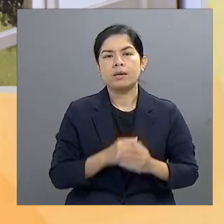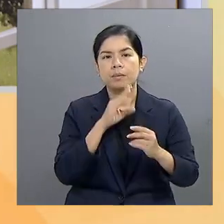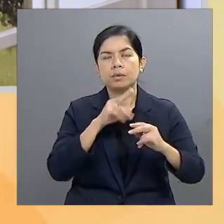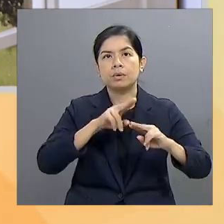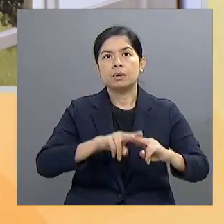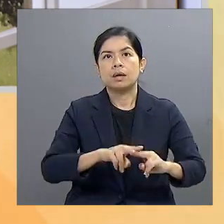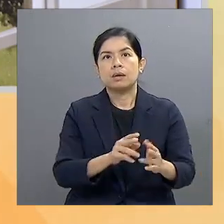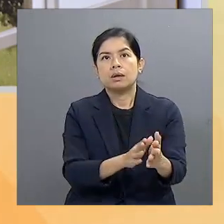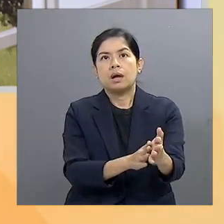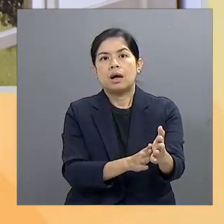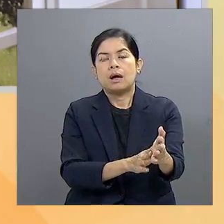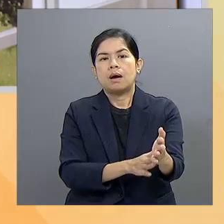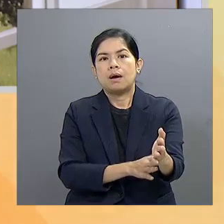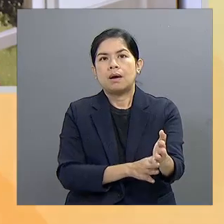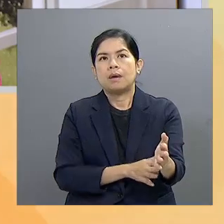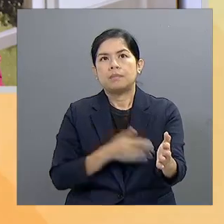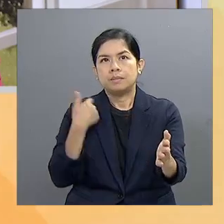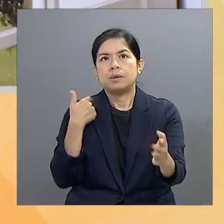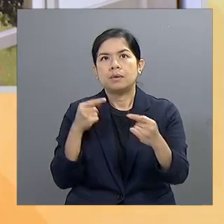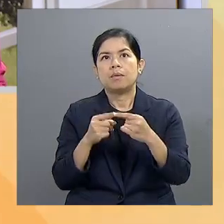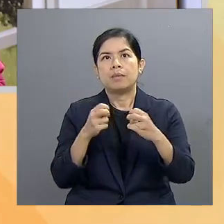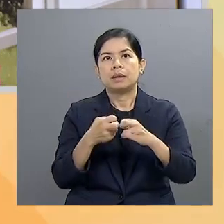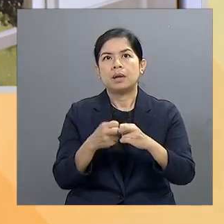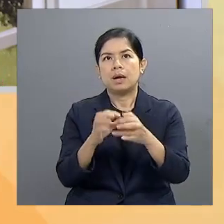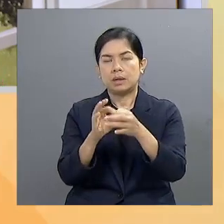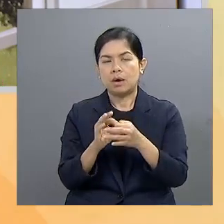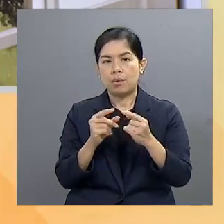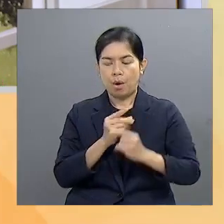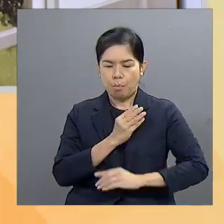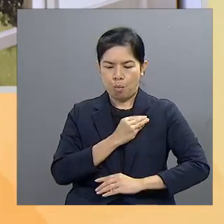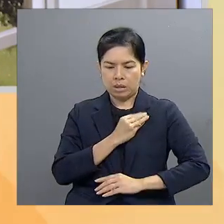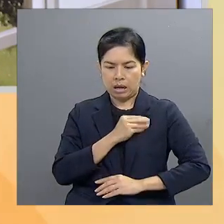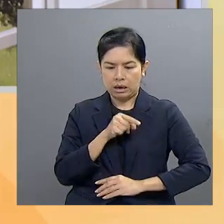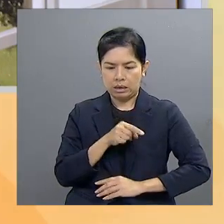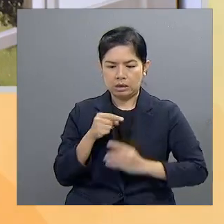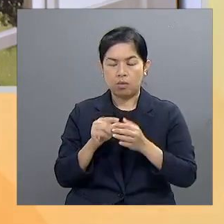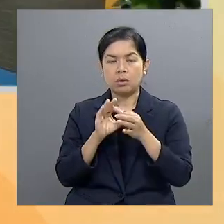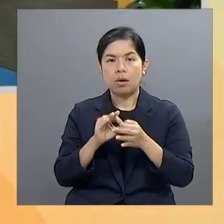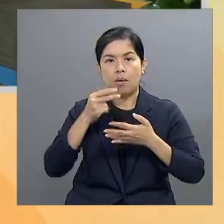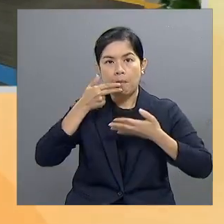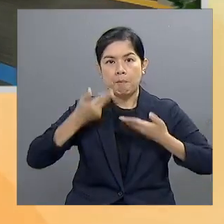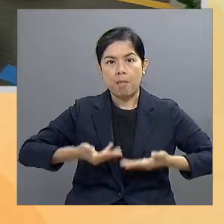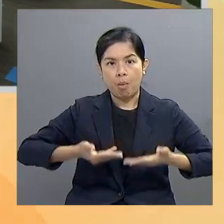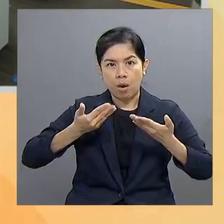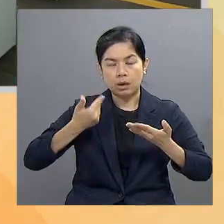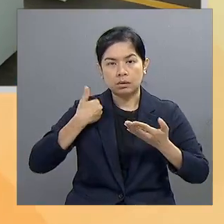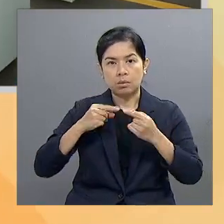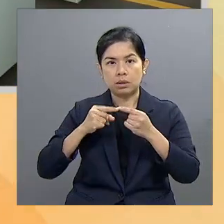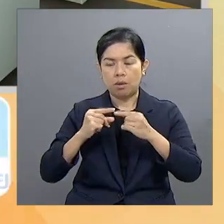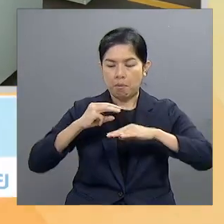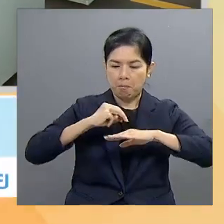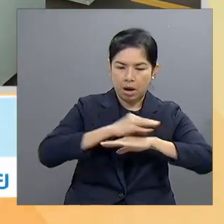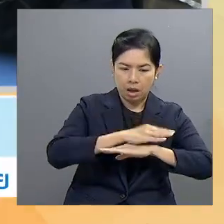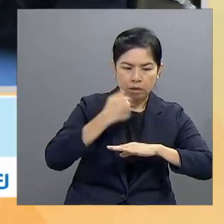ธ์กับการเป็นโรคหัวใจและหลอดเลือดนะครับเบาหวานชนิดที่2มะเร็งบางชนิดแล้วก็อัตราการเสียชีวิตจากทุกสาเหตุนะครับแ